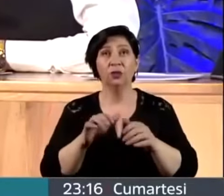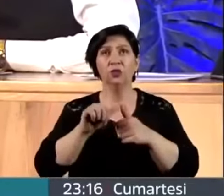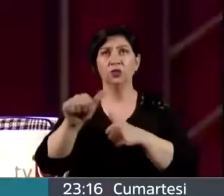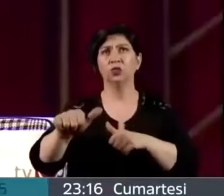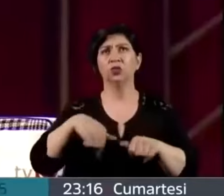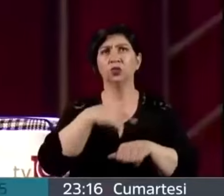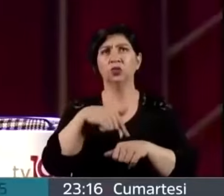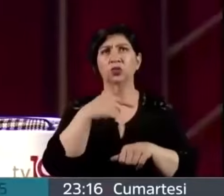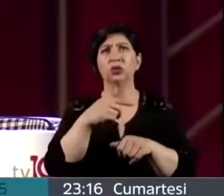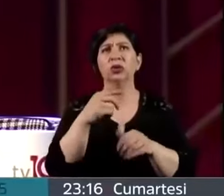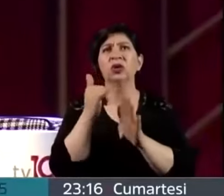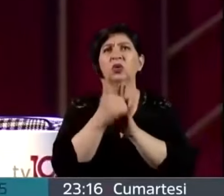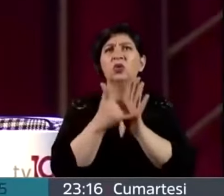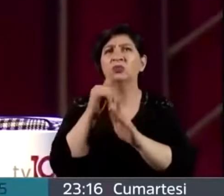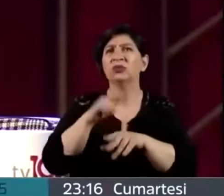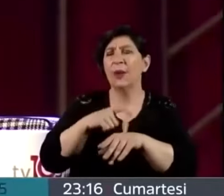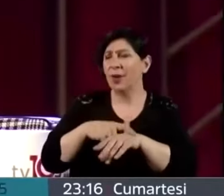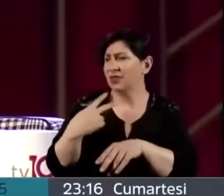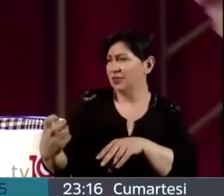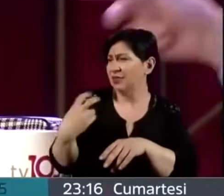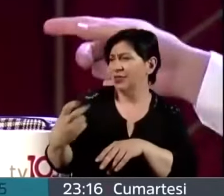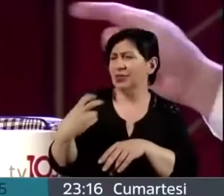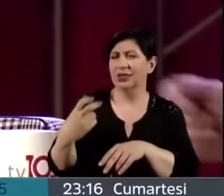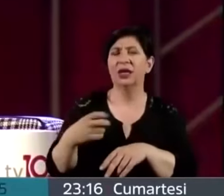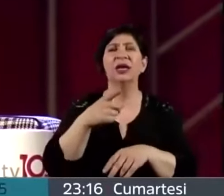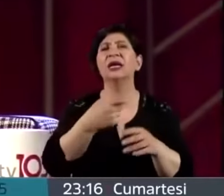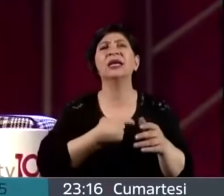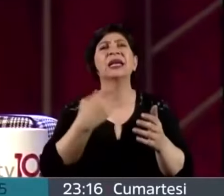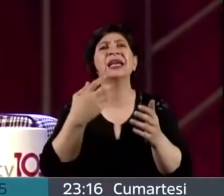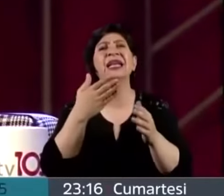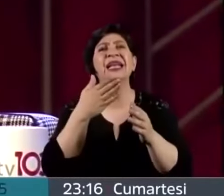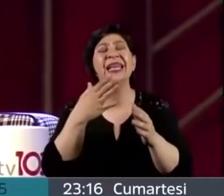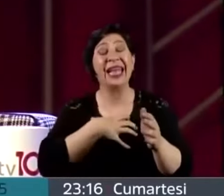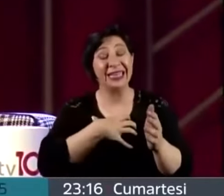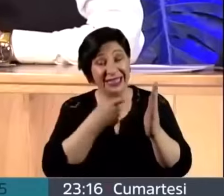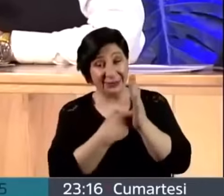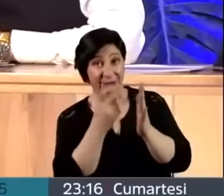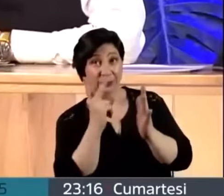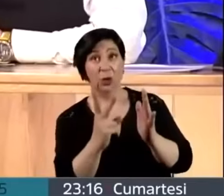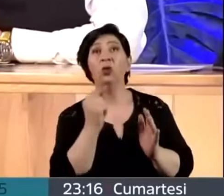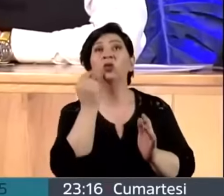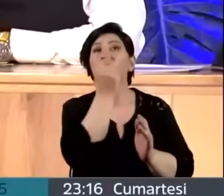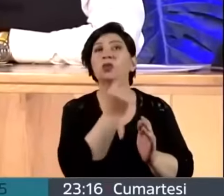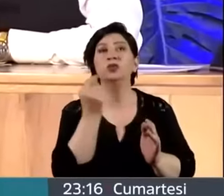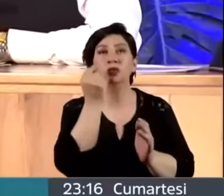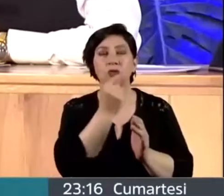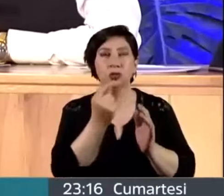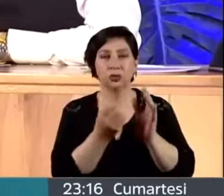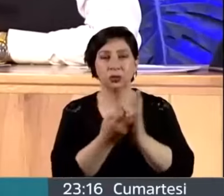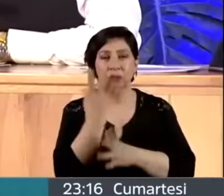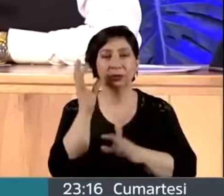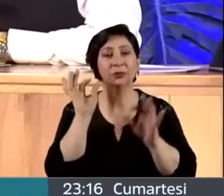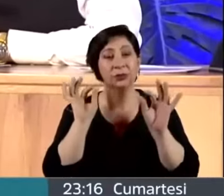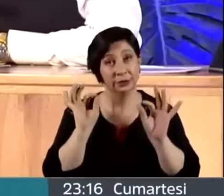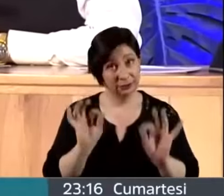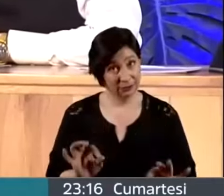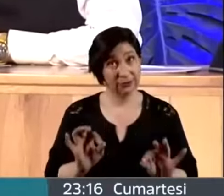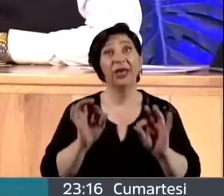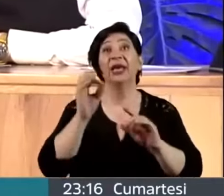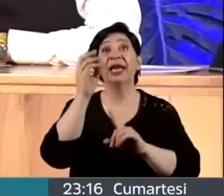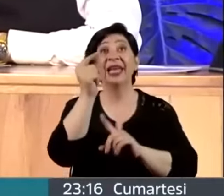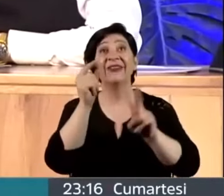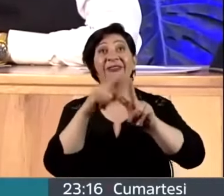Uzun süreç ve zaman YouTube çok zaman ister biliyorsunuz. Kendi isminizle bir ruj markası evet, yaratmışsınız. Evet, kozmetiğe girdim. İvana